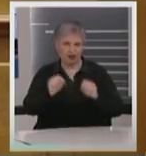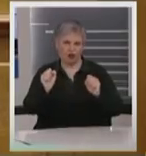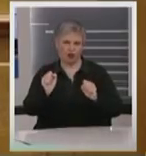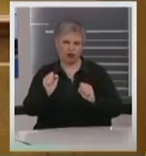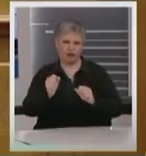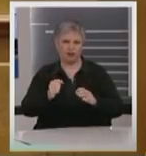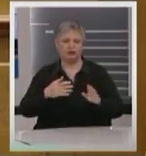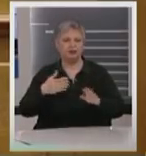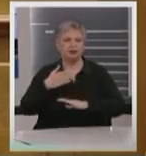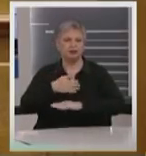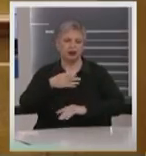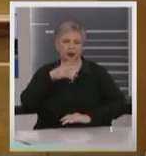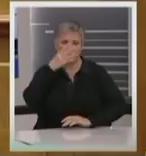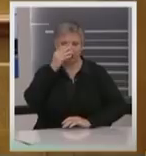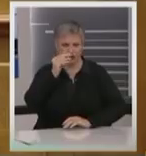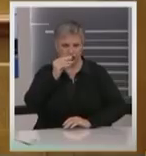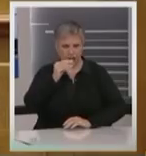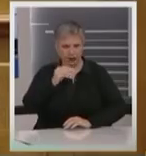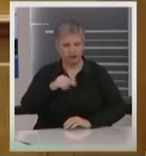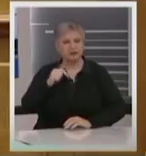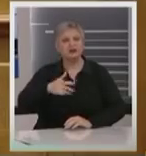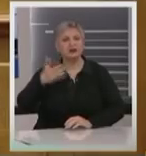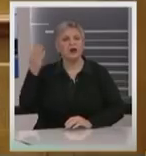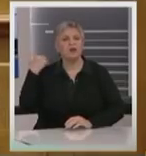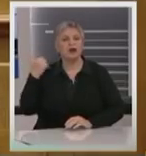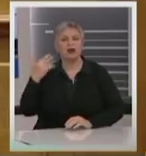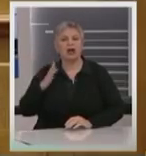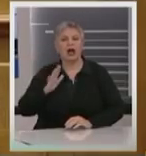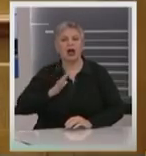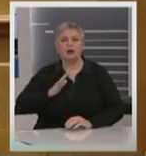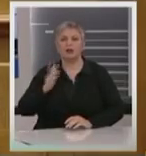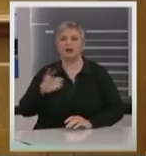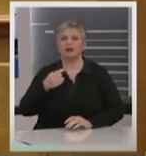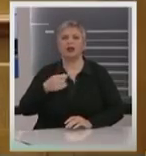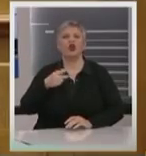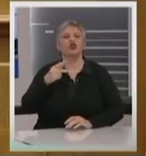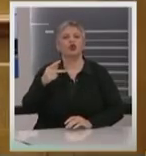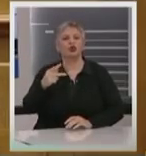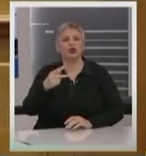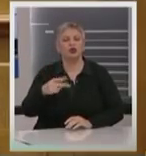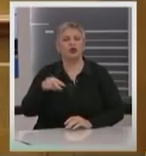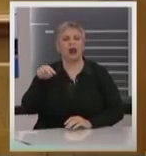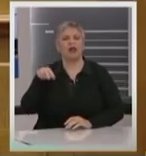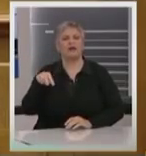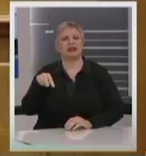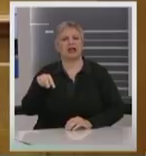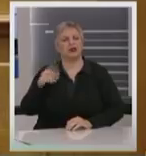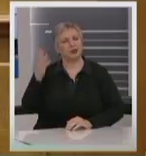κάθε ευκαιρία συνοδοιπόροι σας παλιοί, κύριε Κωνσταντοπούλου, κύριος Λαφαζάνης.